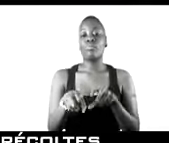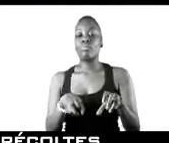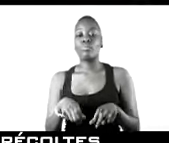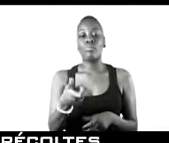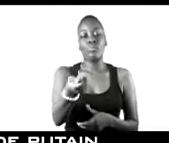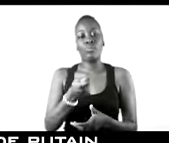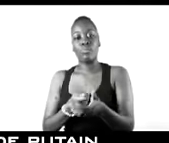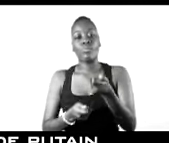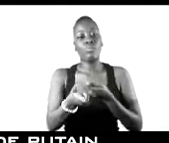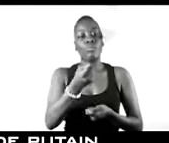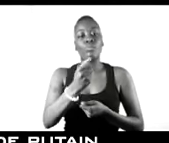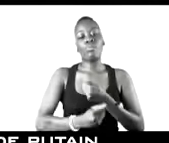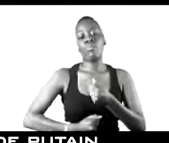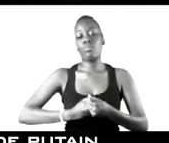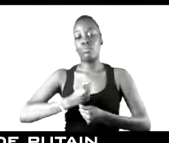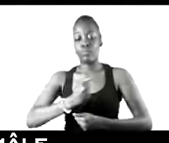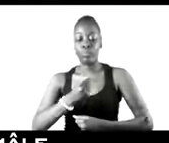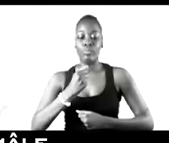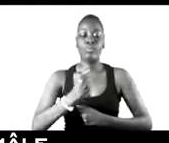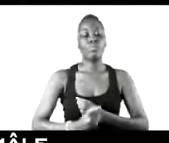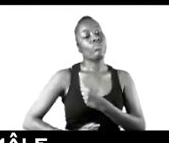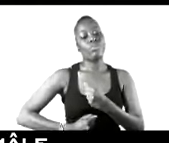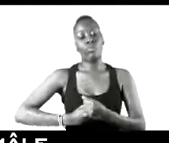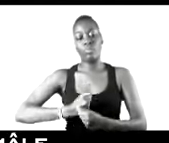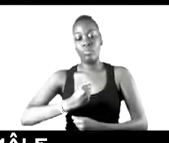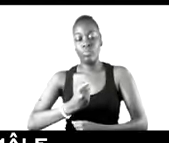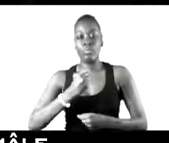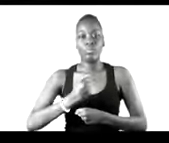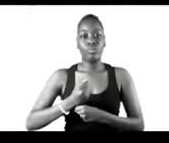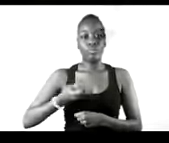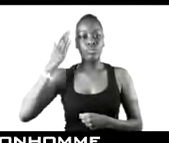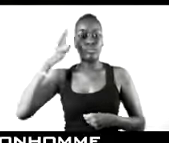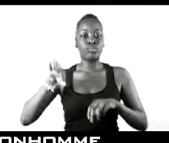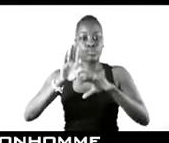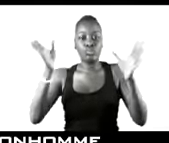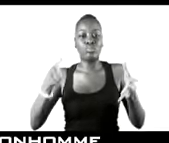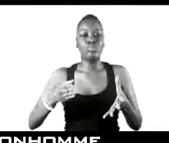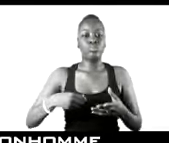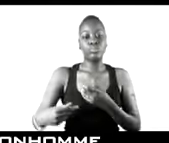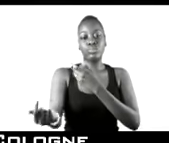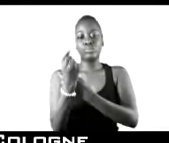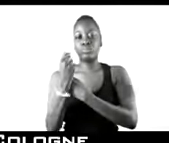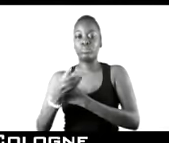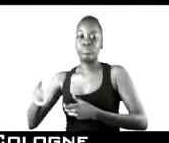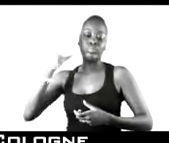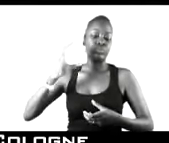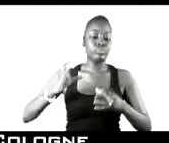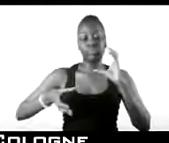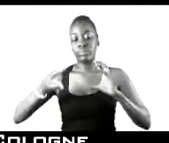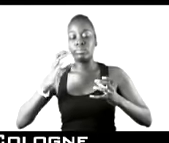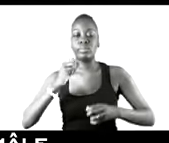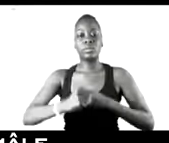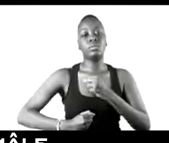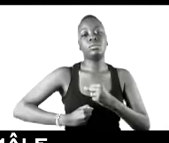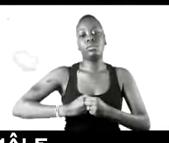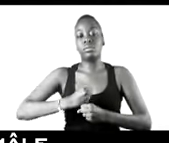sème ce que tu récoltes. J'ai tiré sur la corde, putain, mais ça fait ma haine. Tu sais, je suis un bonhomme, nourri à